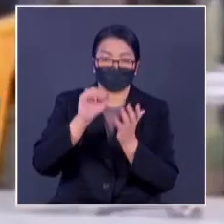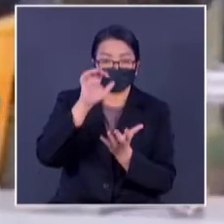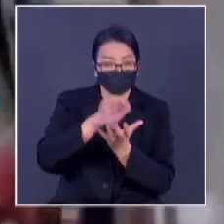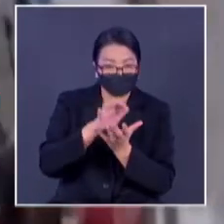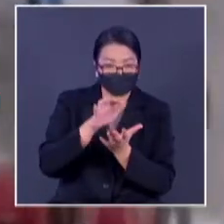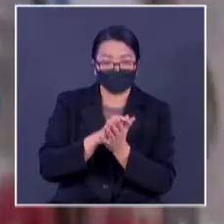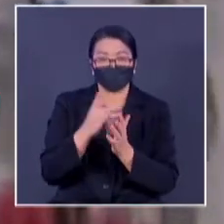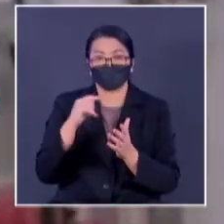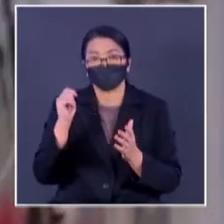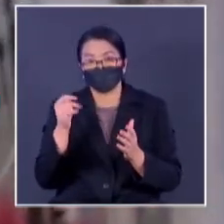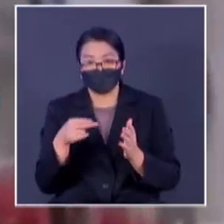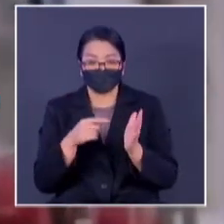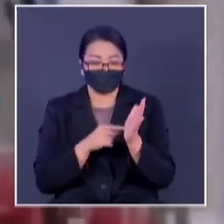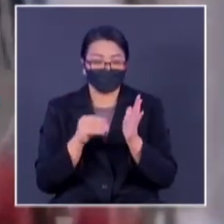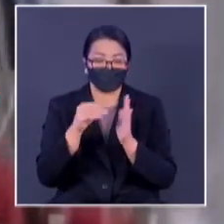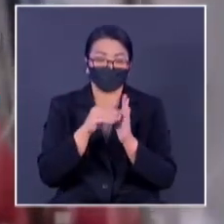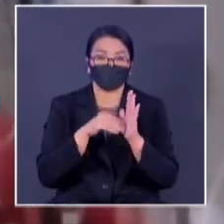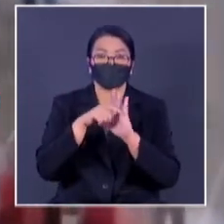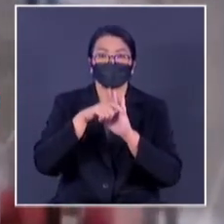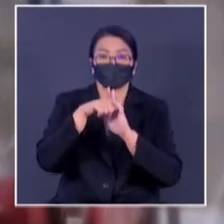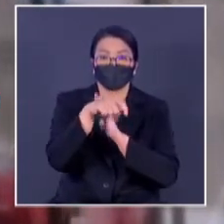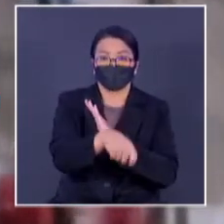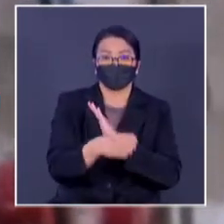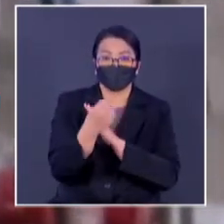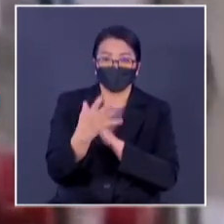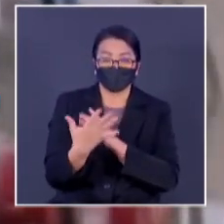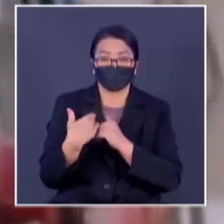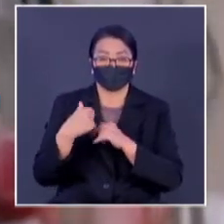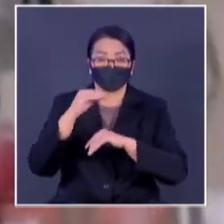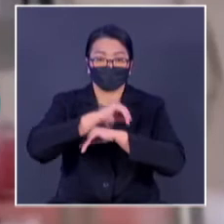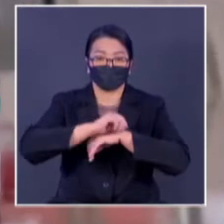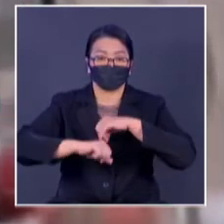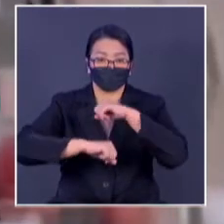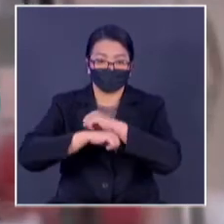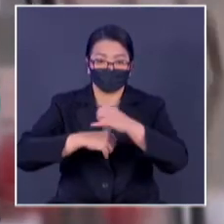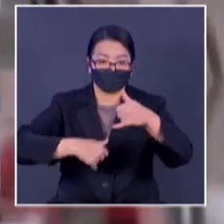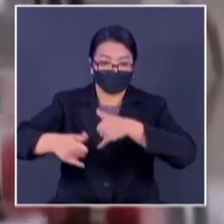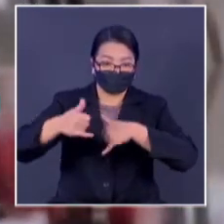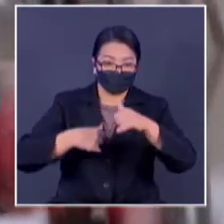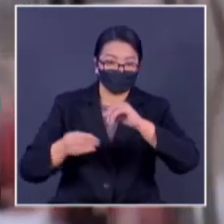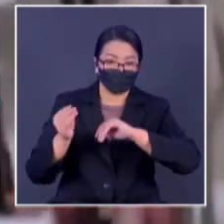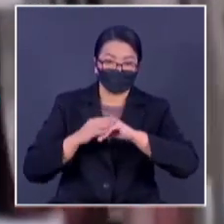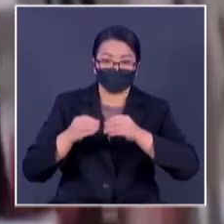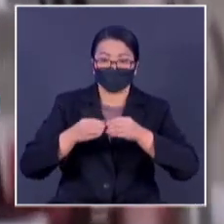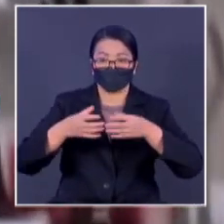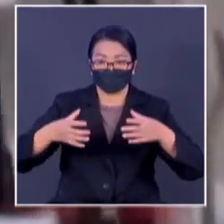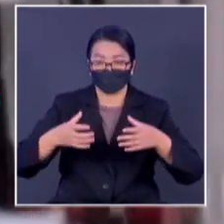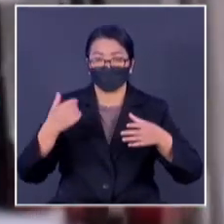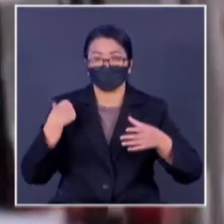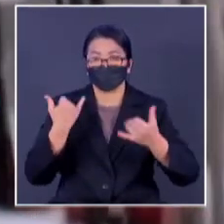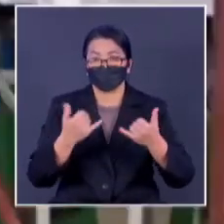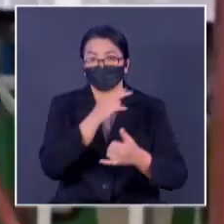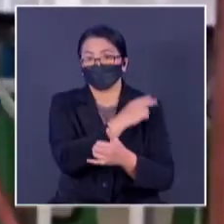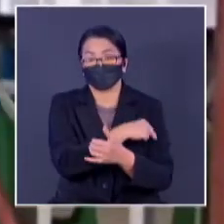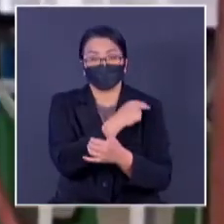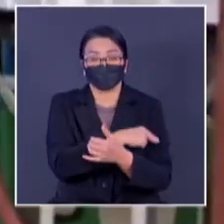รือปทุมธานีและผู้ป่วยที่มาจากแคมป์คนงานในพื้นที่ก็มีเข้ามาเพิ่มเติมทำให้ตอนนี้ที่โรงพยาบาล